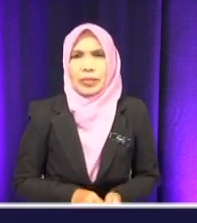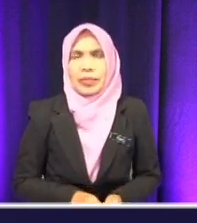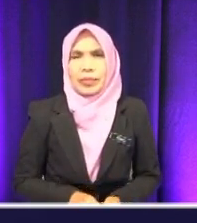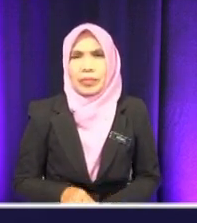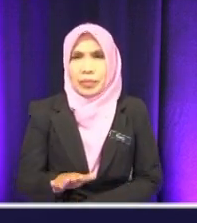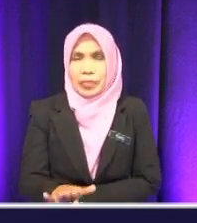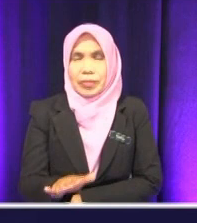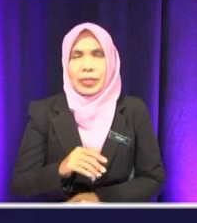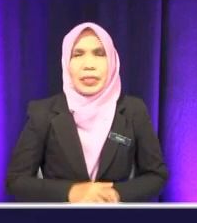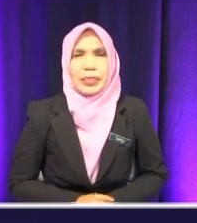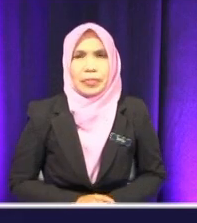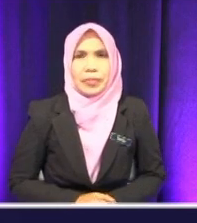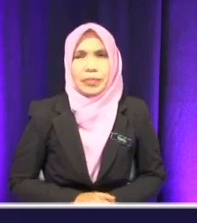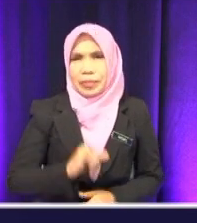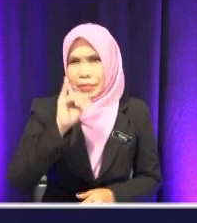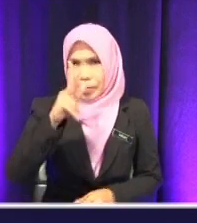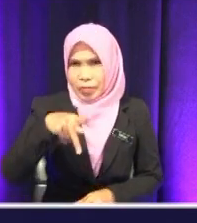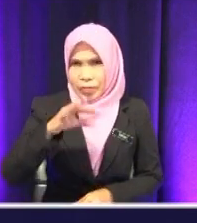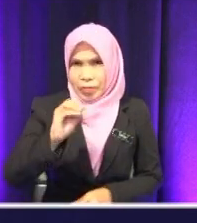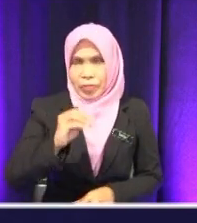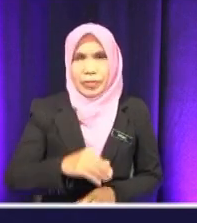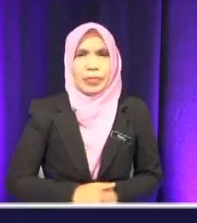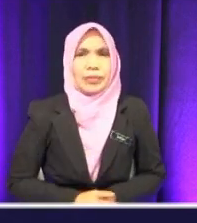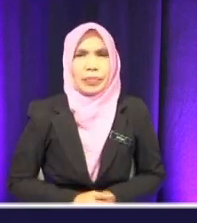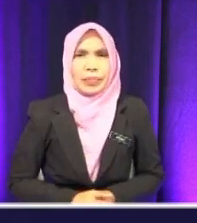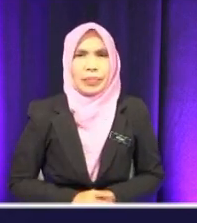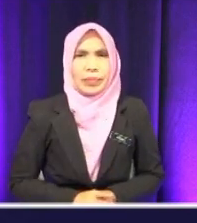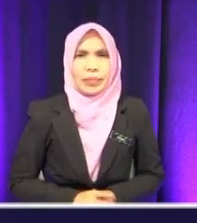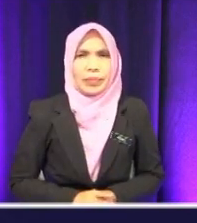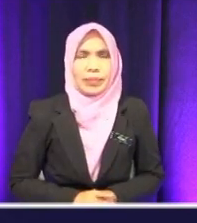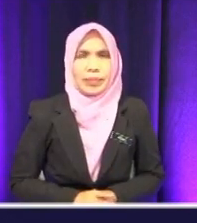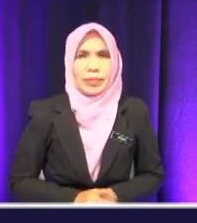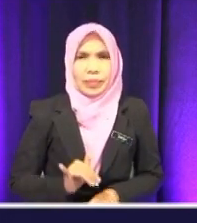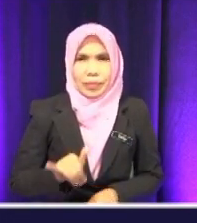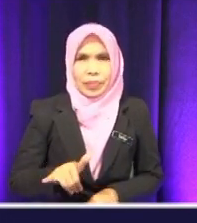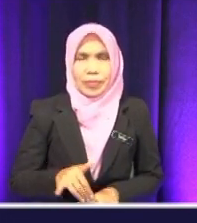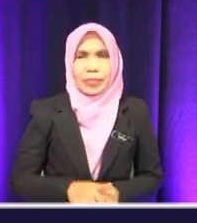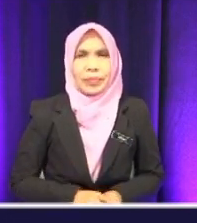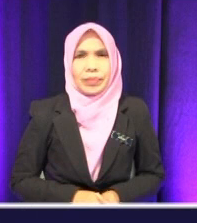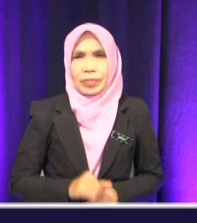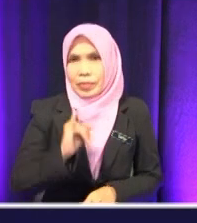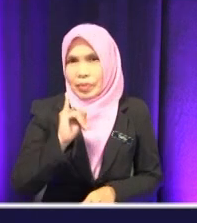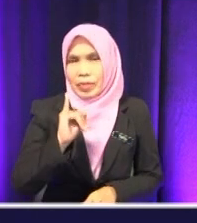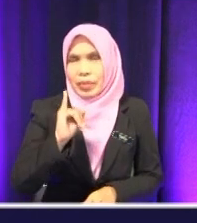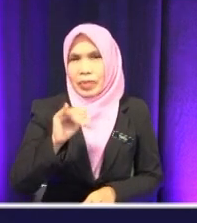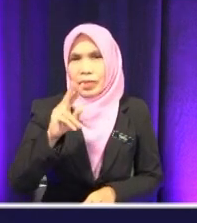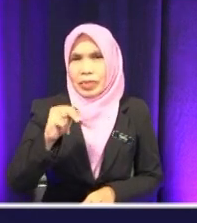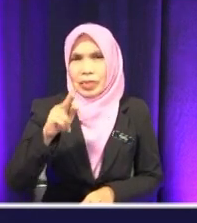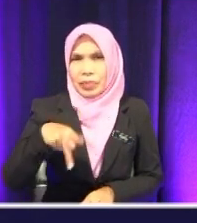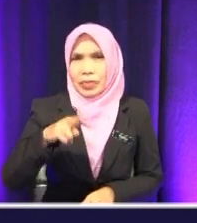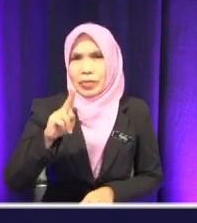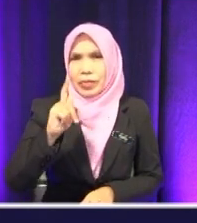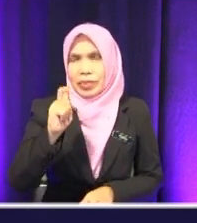yang empuk-umpuk itu Iya termasuk dalam air dalam input input bukan bermaksud